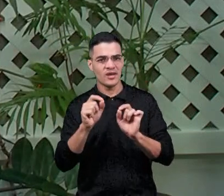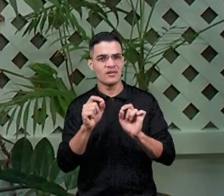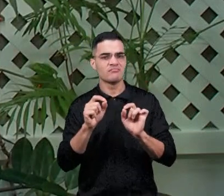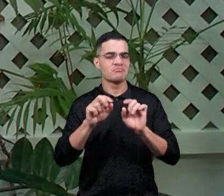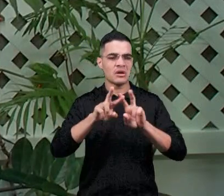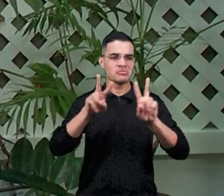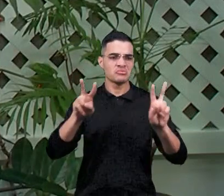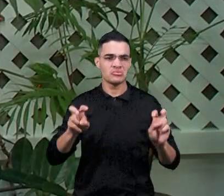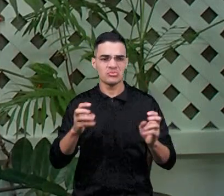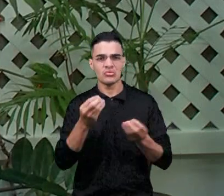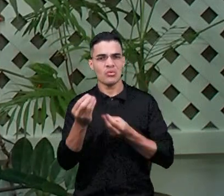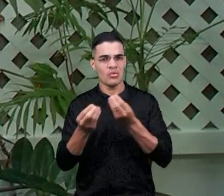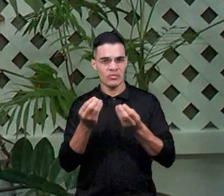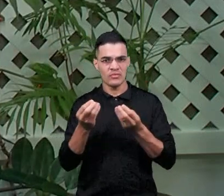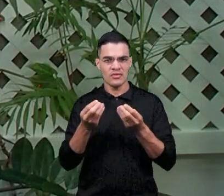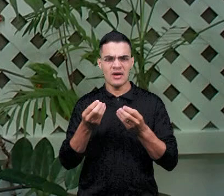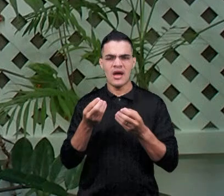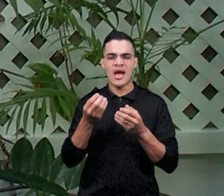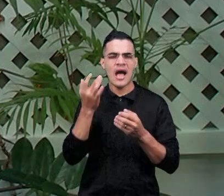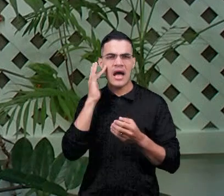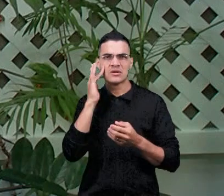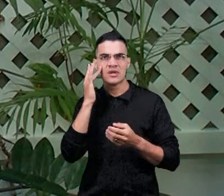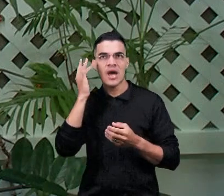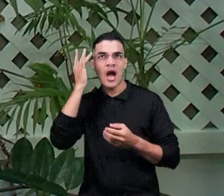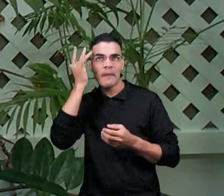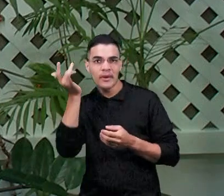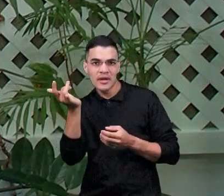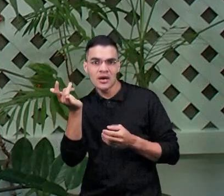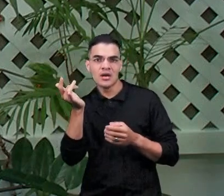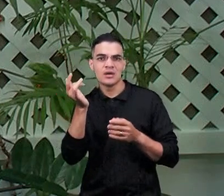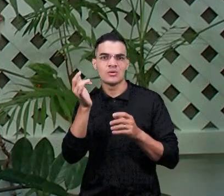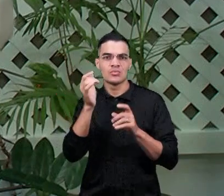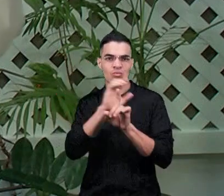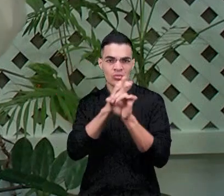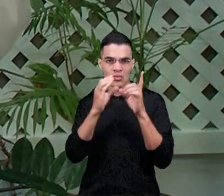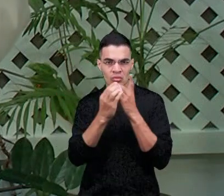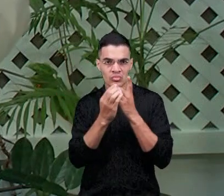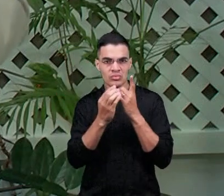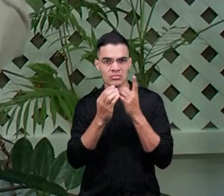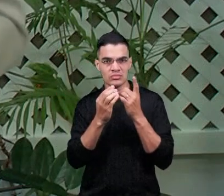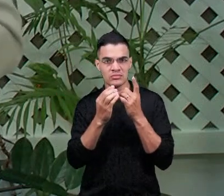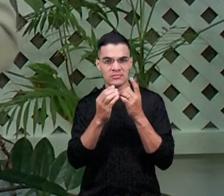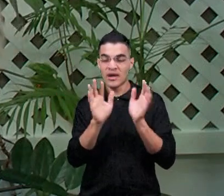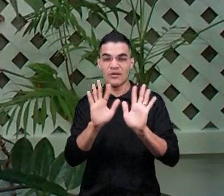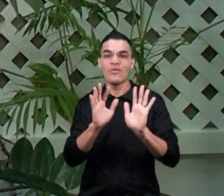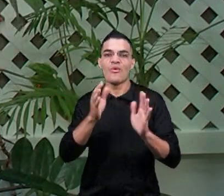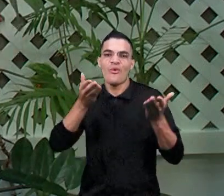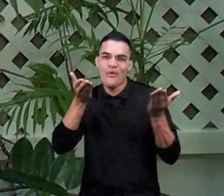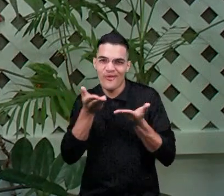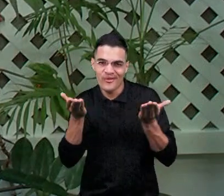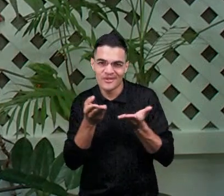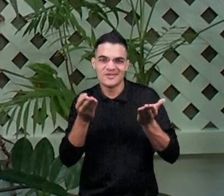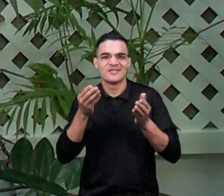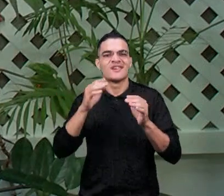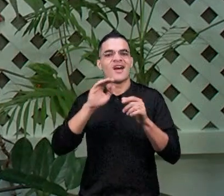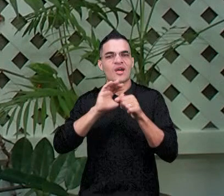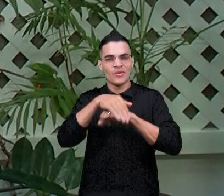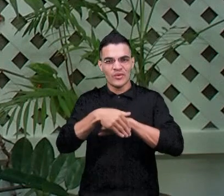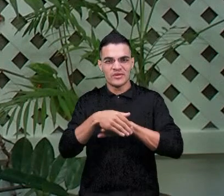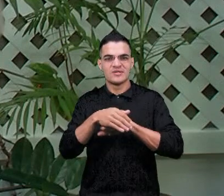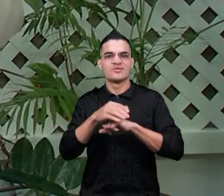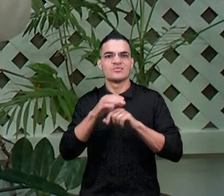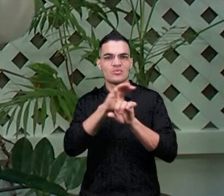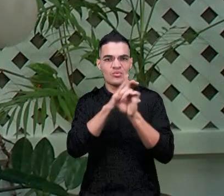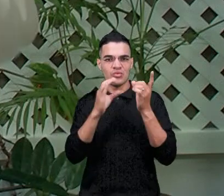soir. Nous devons faire un petit abordage dans le culte du soir. Donc, je vais dire aujourd'hui, nous allons faire